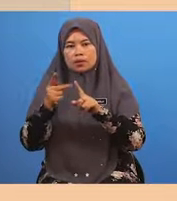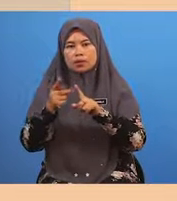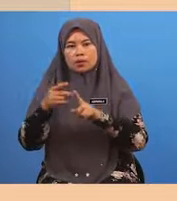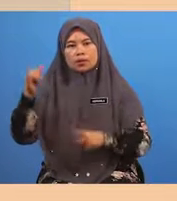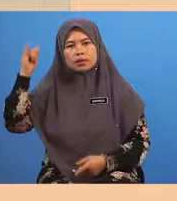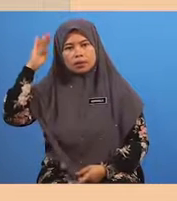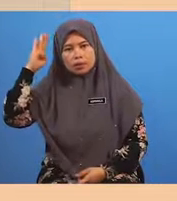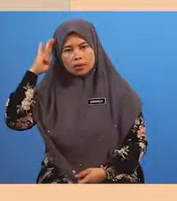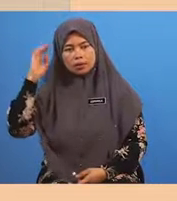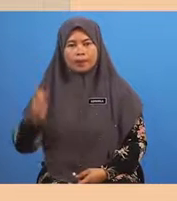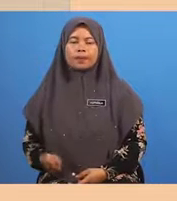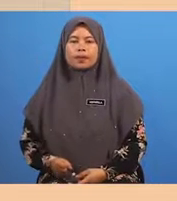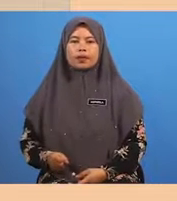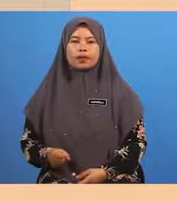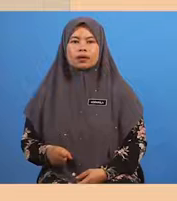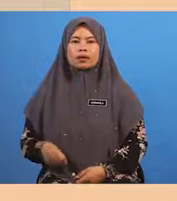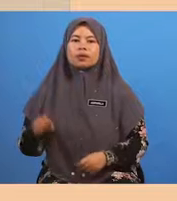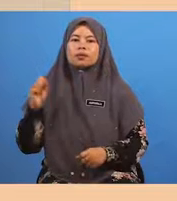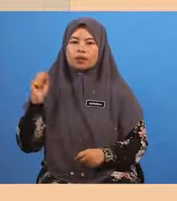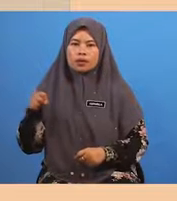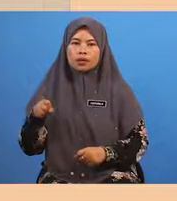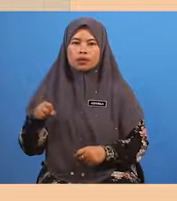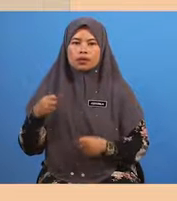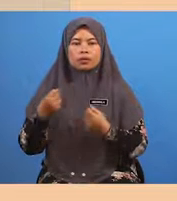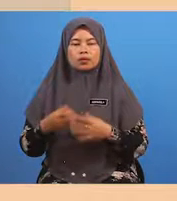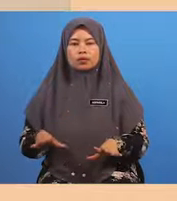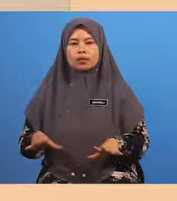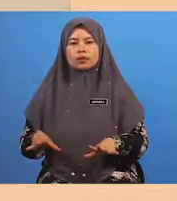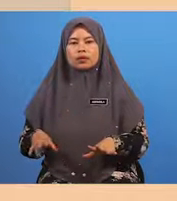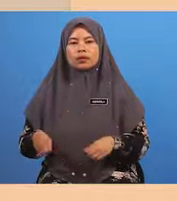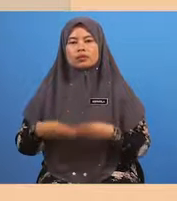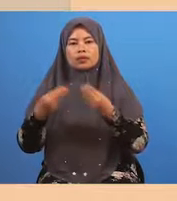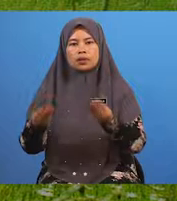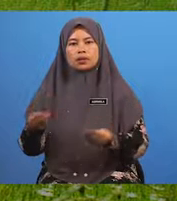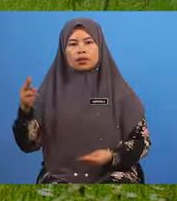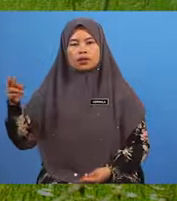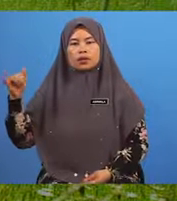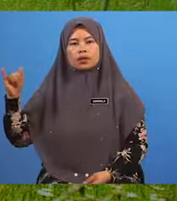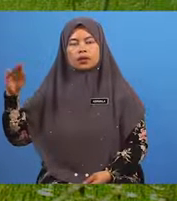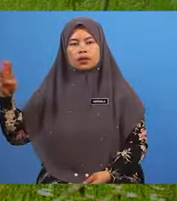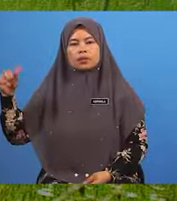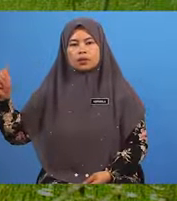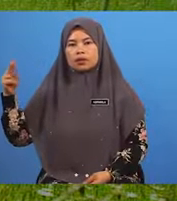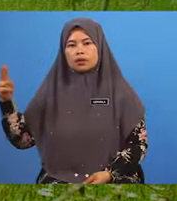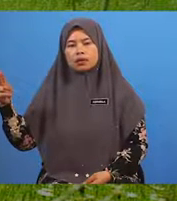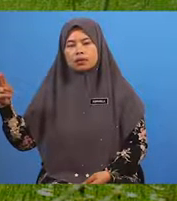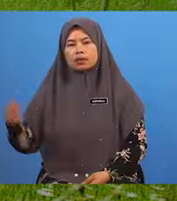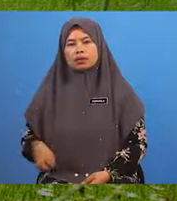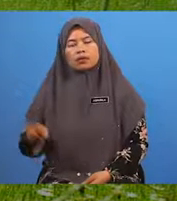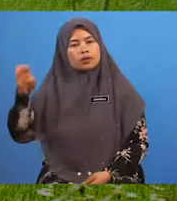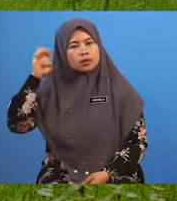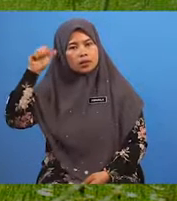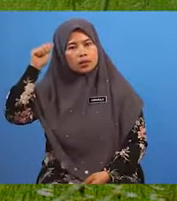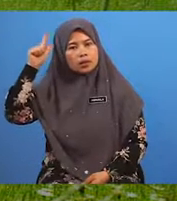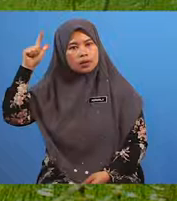sah menjadi milik Ibrahim kerana telah dihibahkan oleh ayah angkatnya. Encik Ali juga tidak mengharapkan